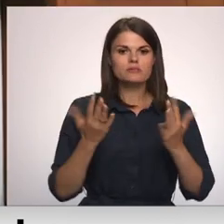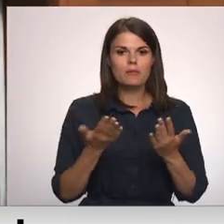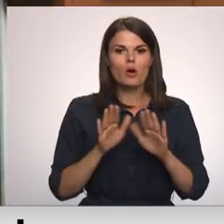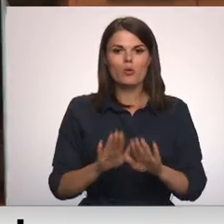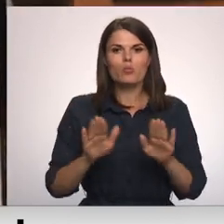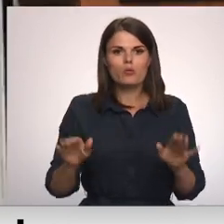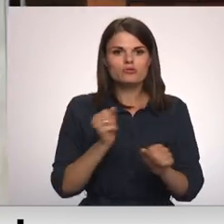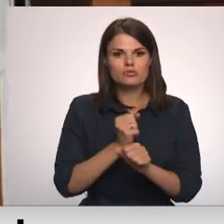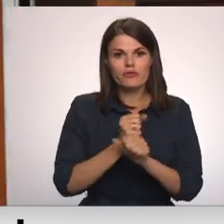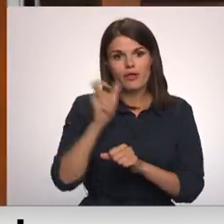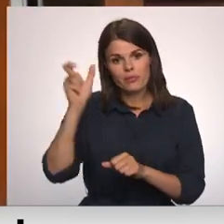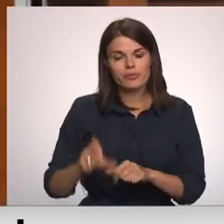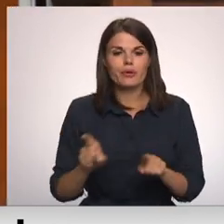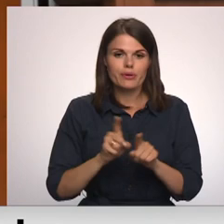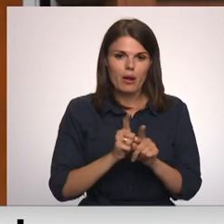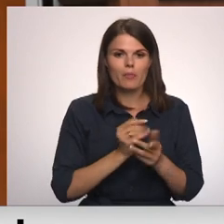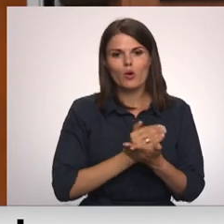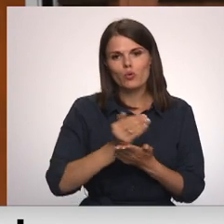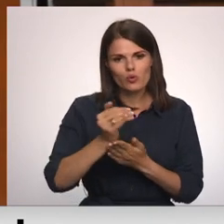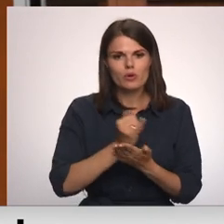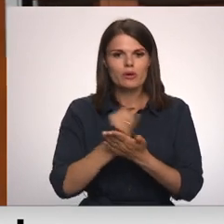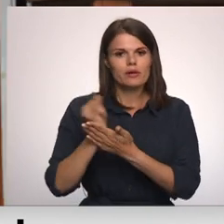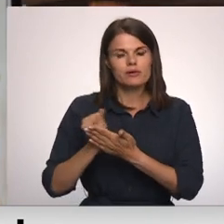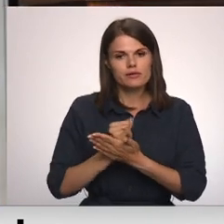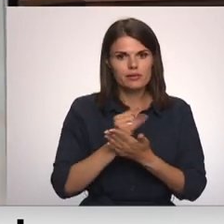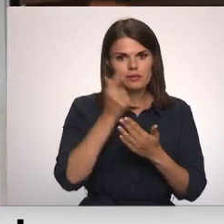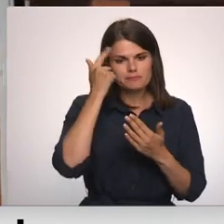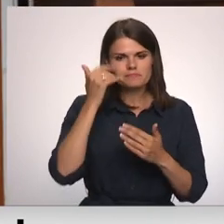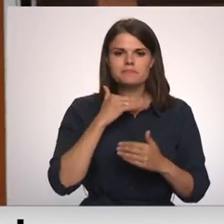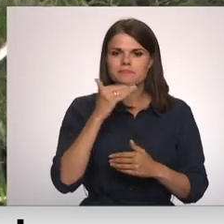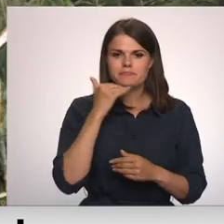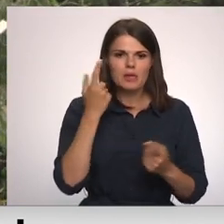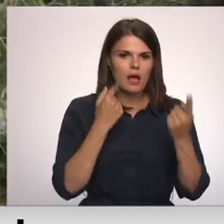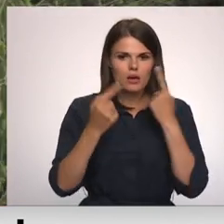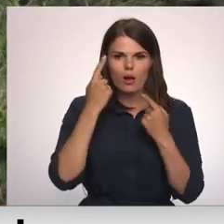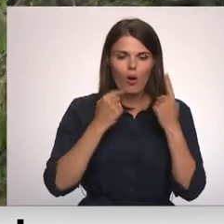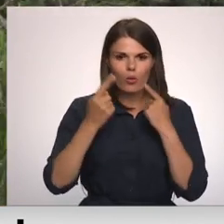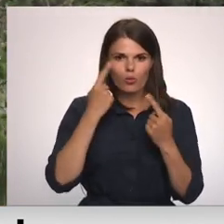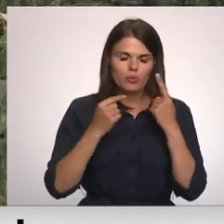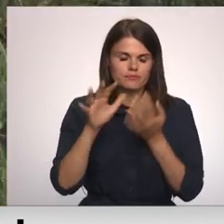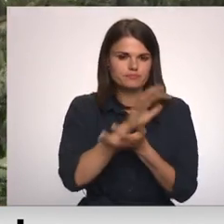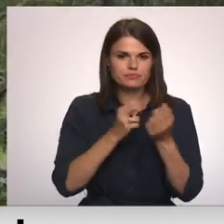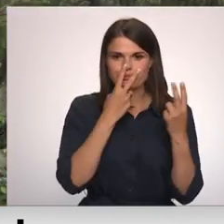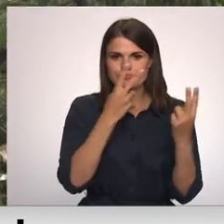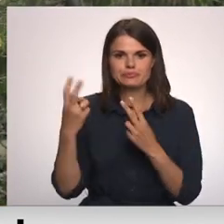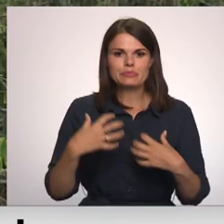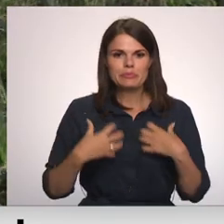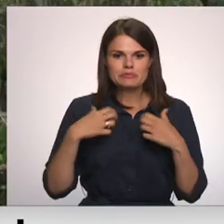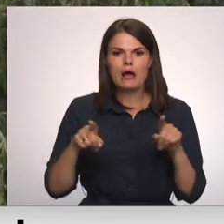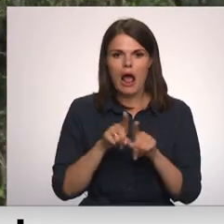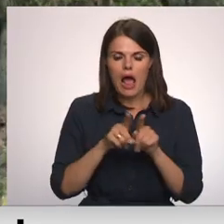lieveni, kā to darot katru dienu. Šoreiz tas palīdzot savākties un neraudāt par postījumiem šeit un arī piedzīvoto savā